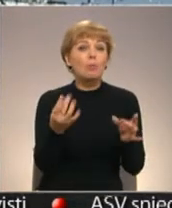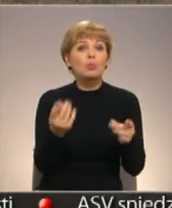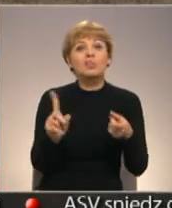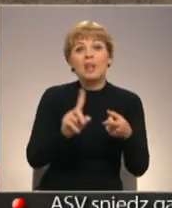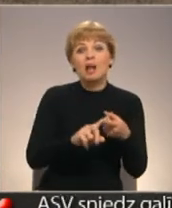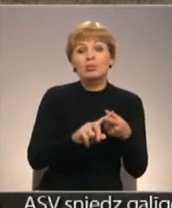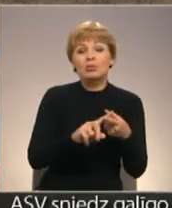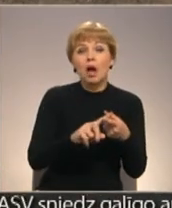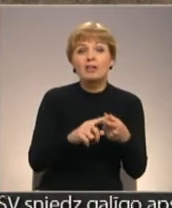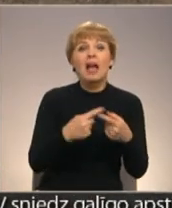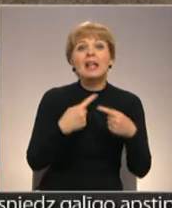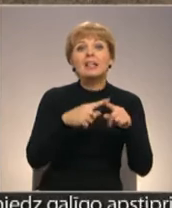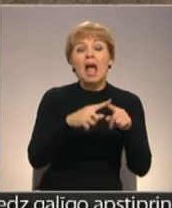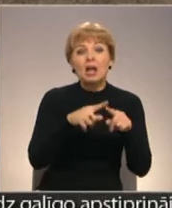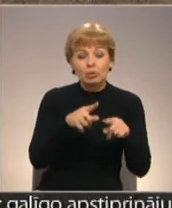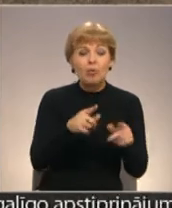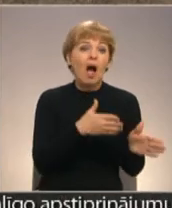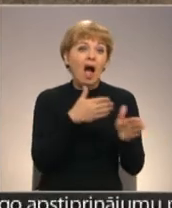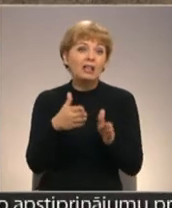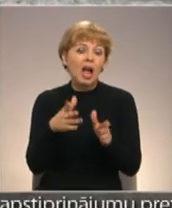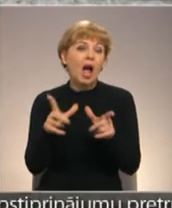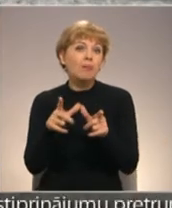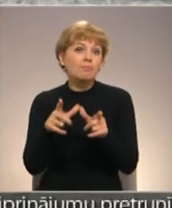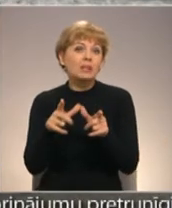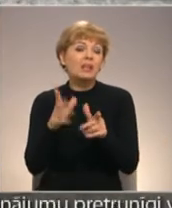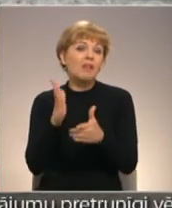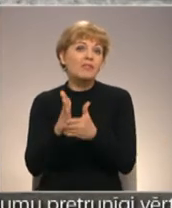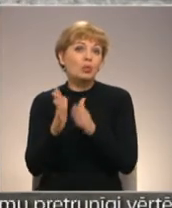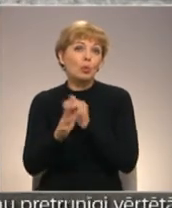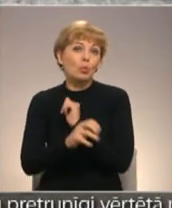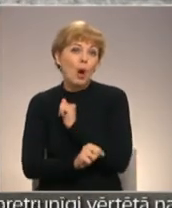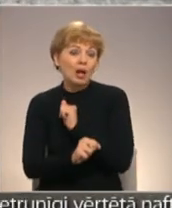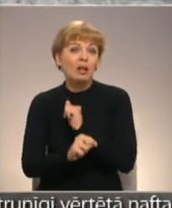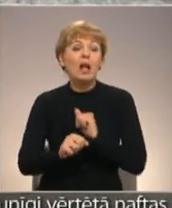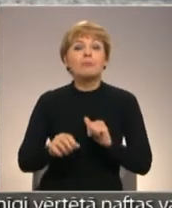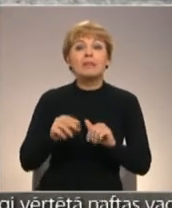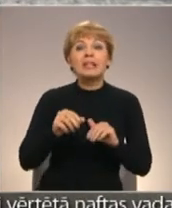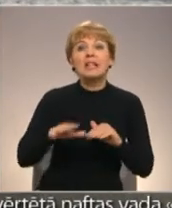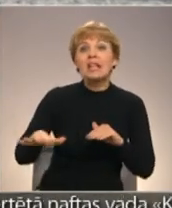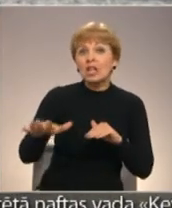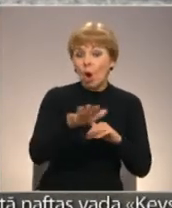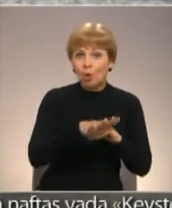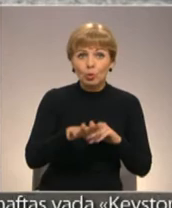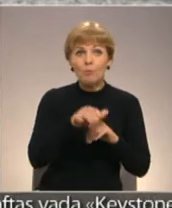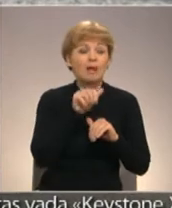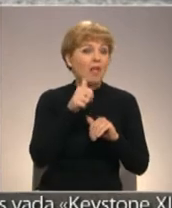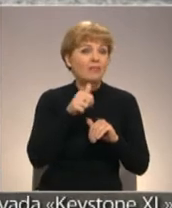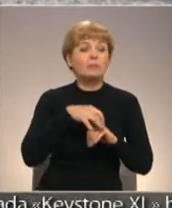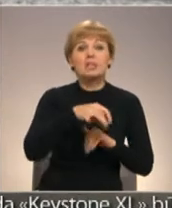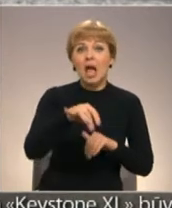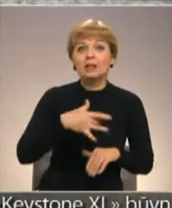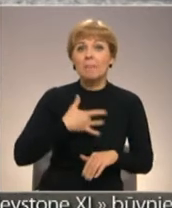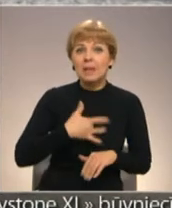saistītos darbus jāatliek uz vēlāku laiku aprīļa vidu un nogali. Iztīrumā mēs nevaram tikt, neko mēs nevaram, ne minerālmēs uz sietu, mēs nevaram